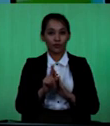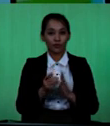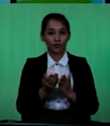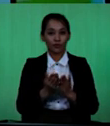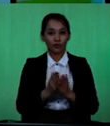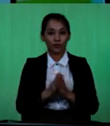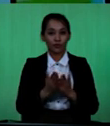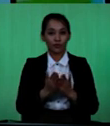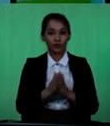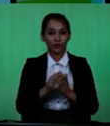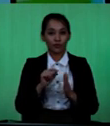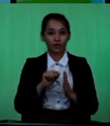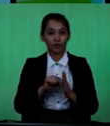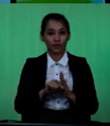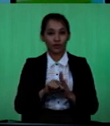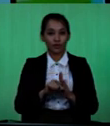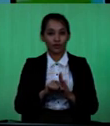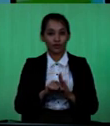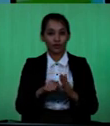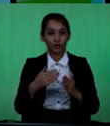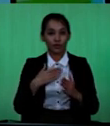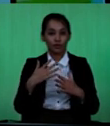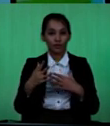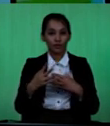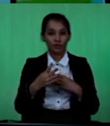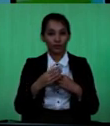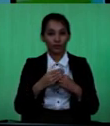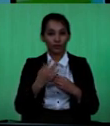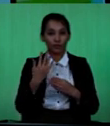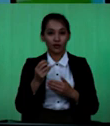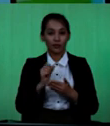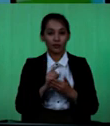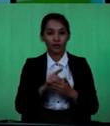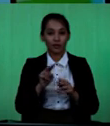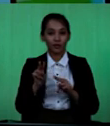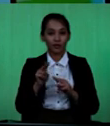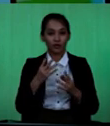Darsligingizga qarab, men bilan birga 5-chi masalani kuzating.